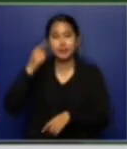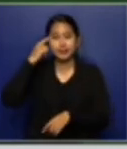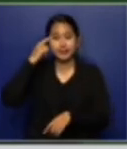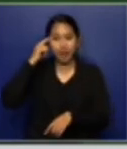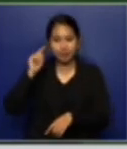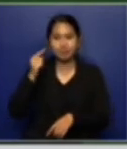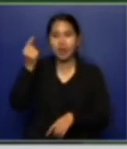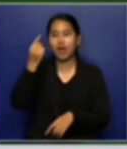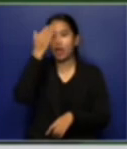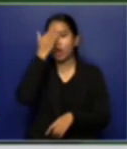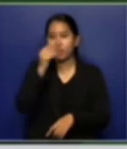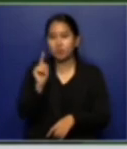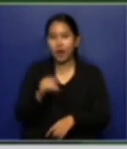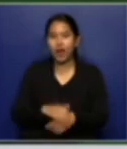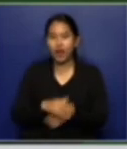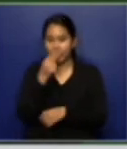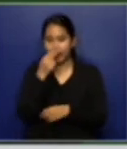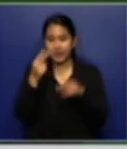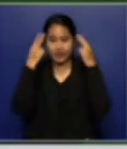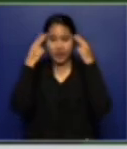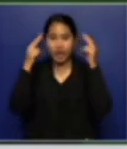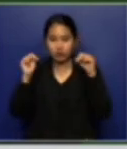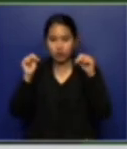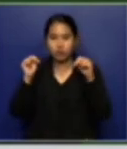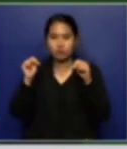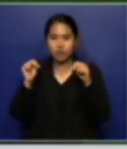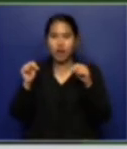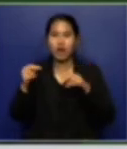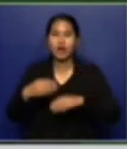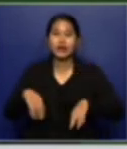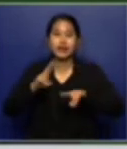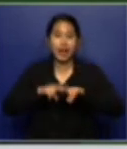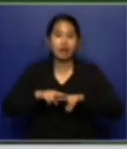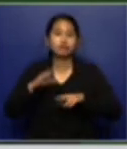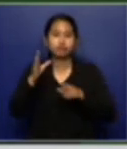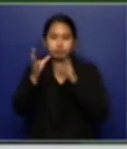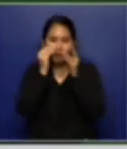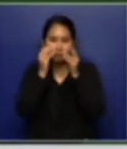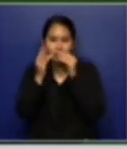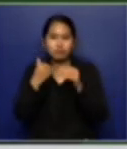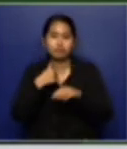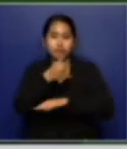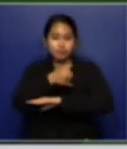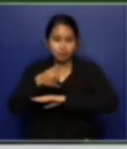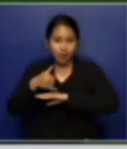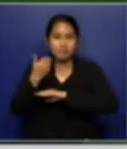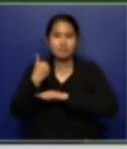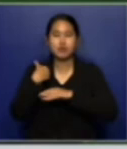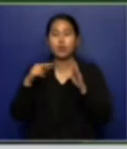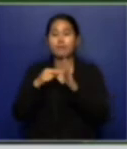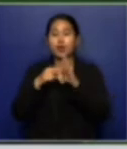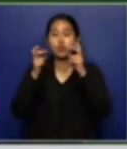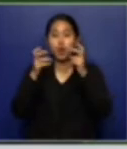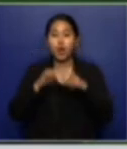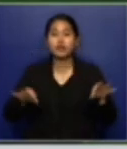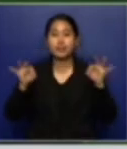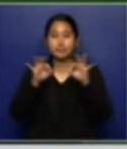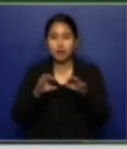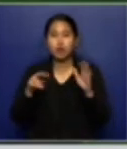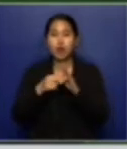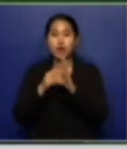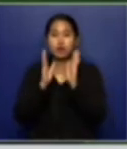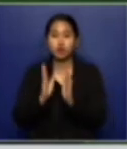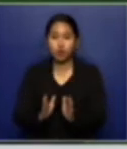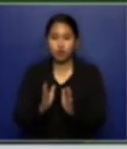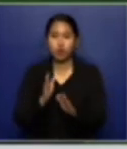ได้เพราะว่าได้เห็นท่านนายกได้กรุณามานั่งฟังตรงนี้นะคะซึ่งเป็นประเด็นสำคัญก็คือตัวผู้นำต้องมีทั